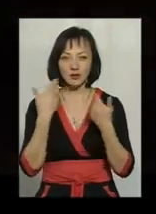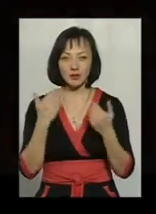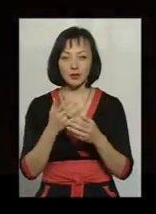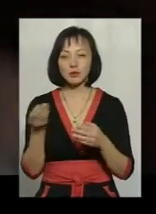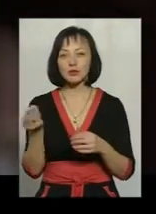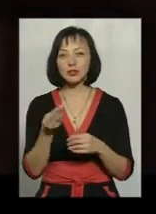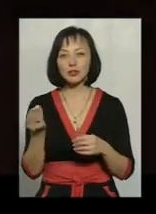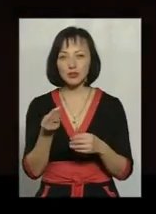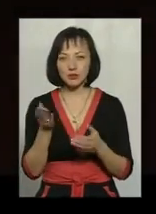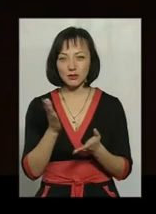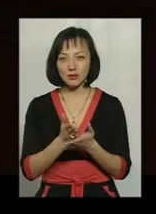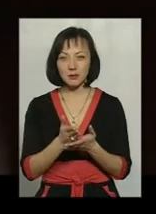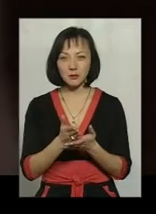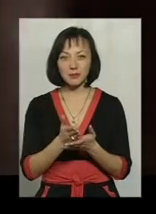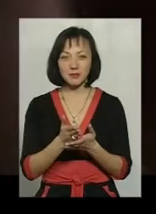Пшеничне.